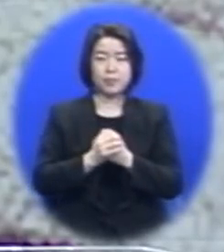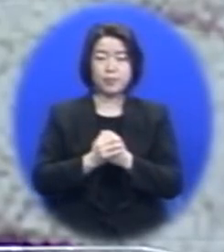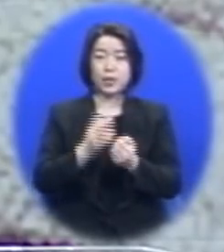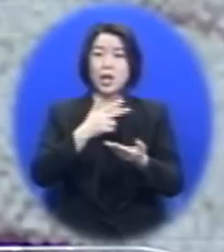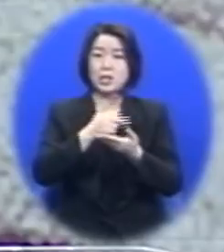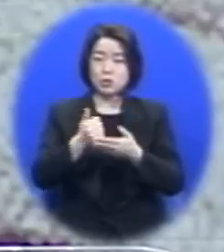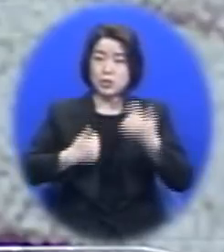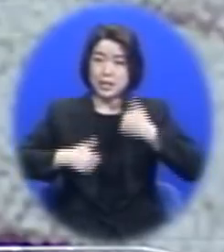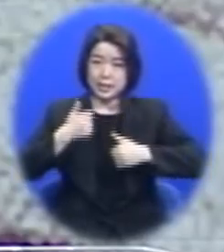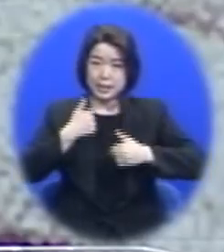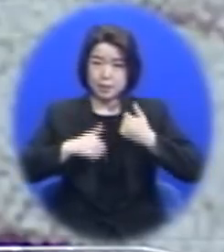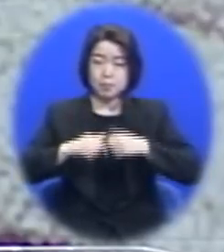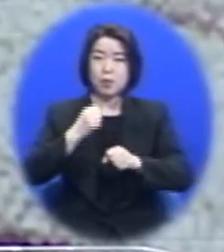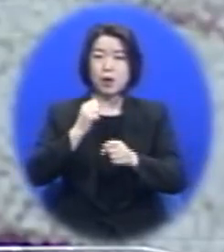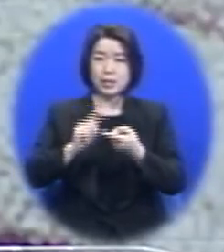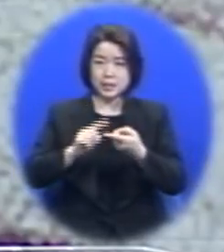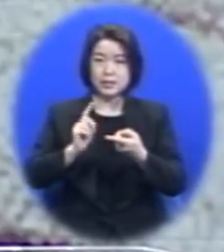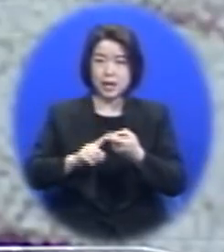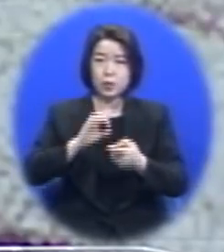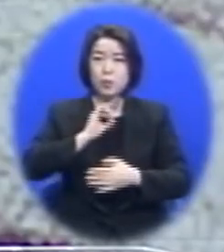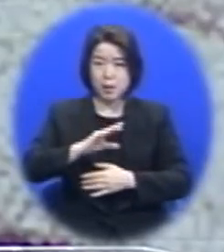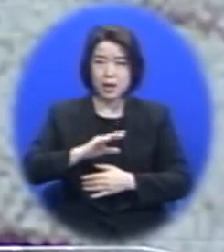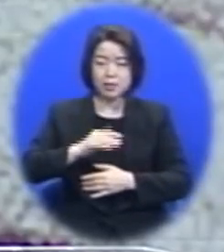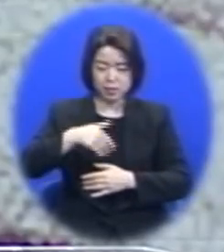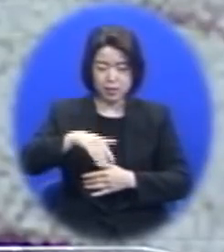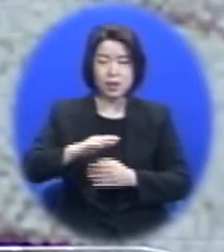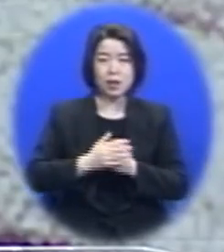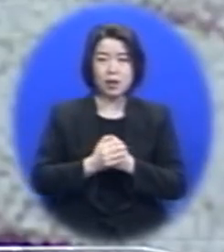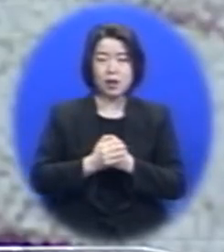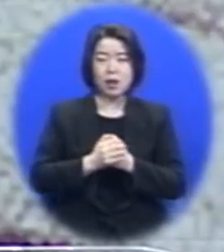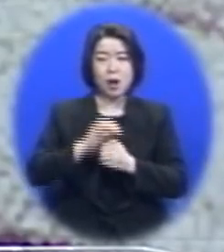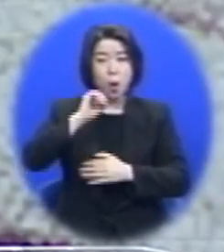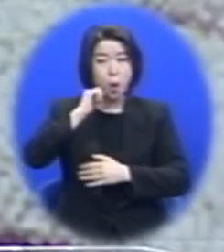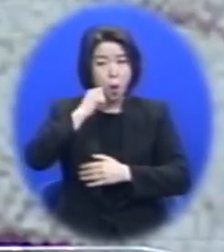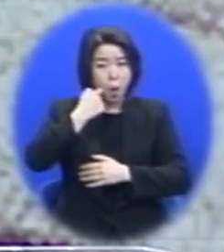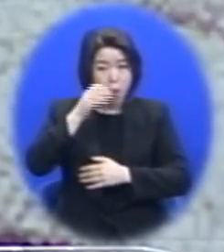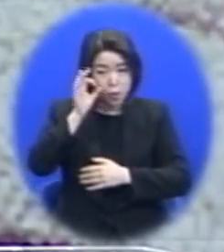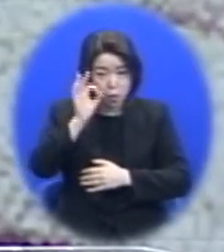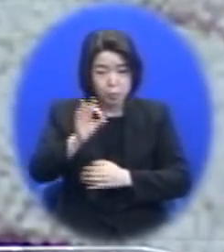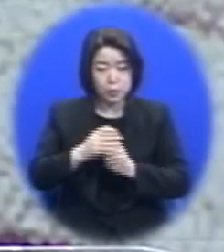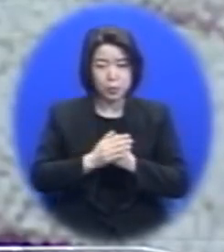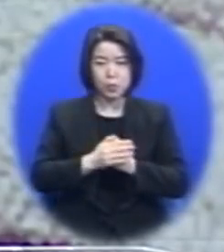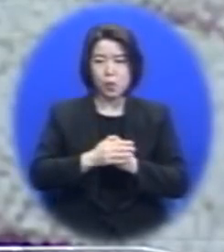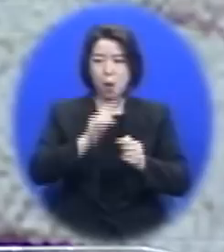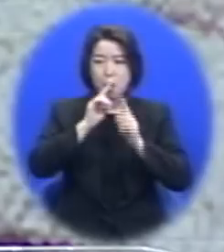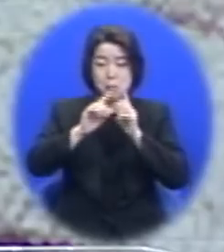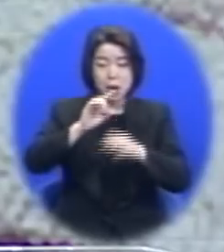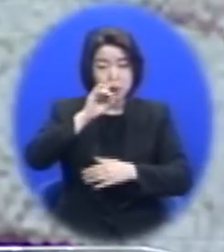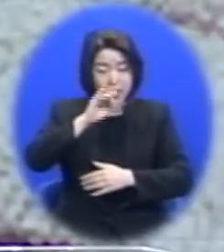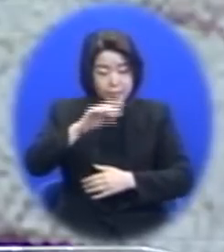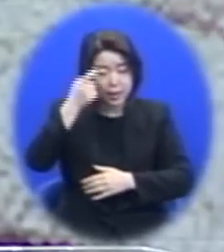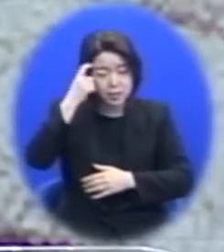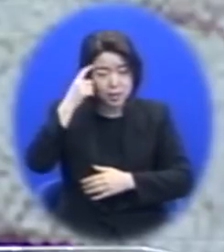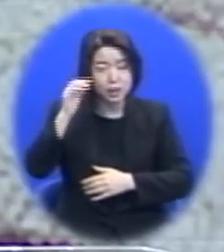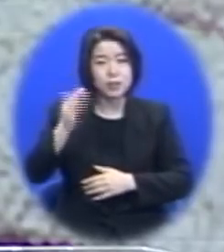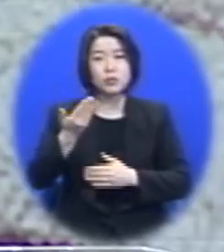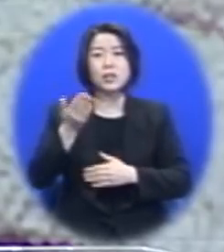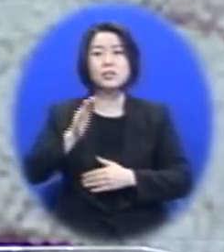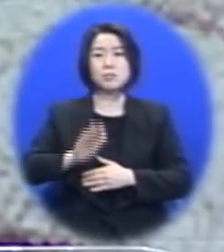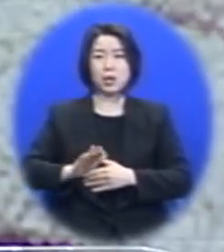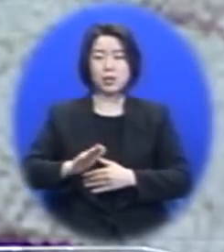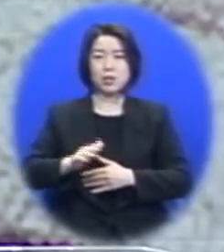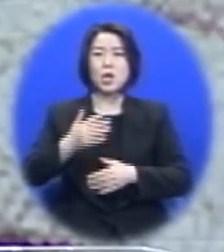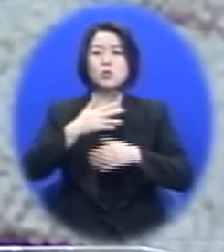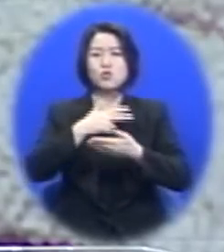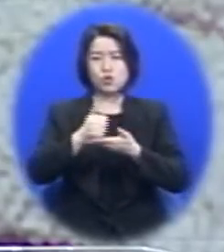주님이 기뻐하시는 대만 하자 불가능해 보이고 말도 안되는 것처럼 여겨 줘도 주님이 기뻐하시는 대로만